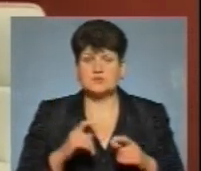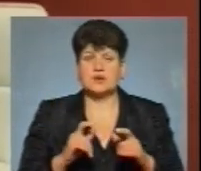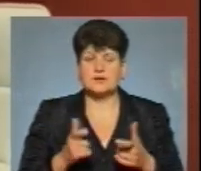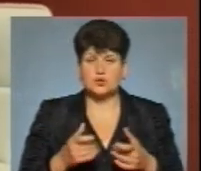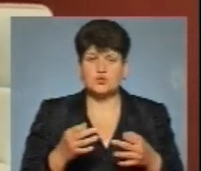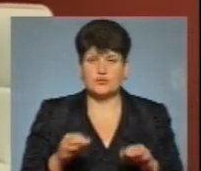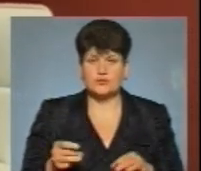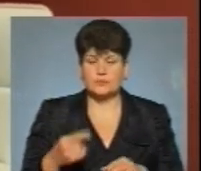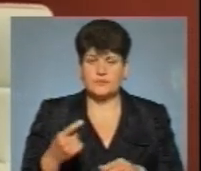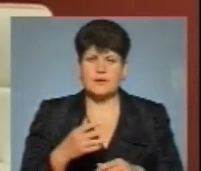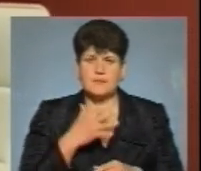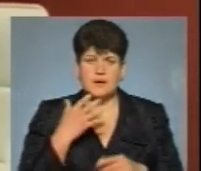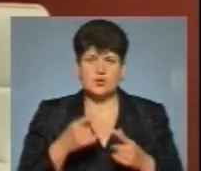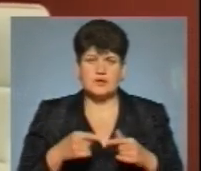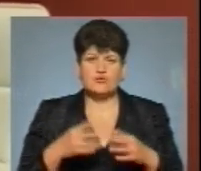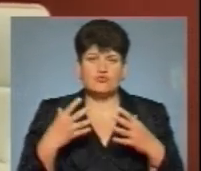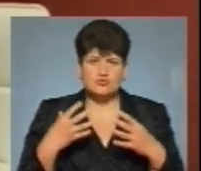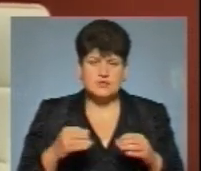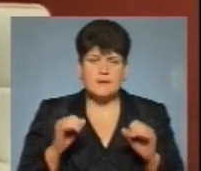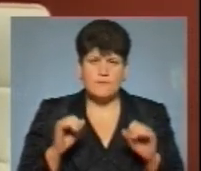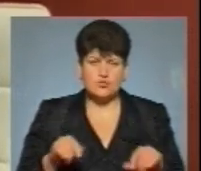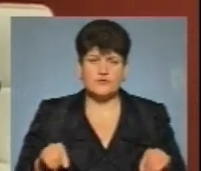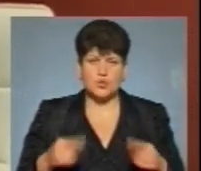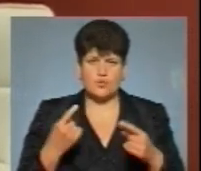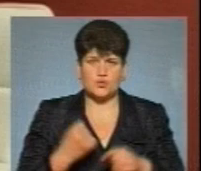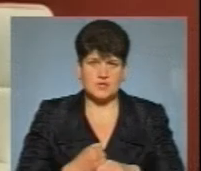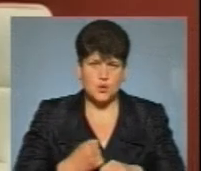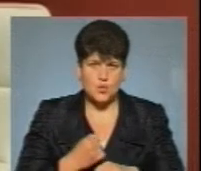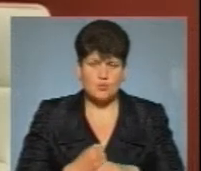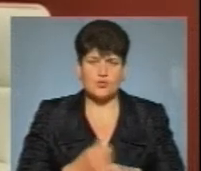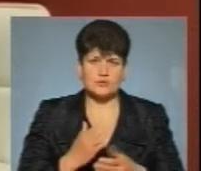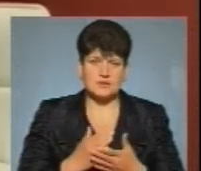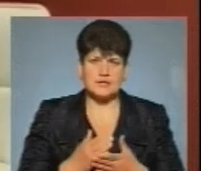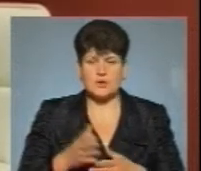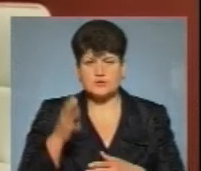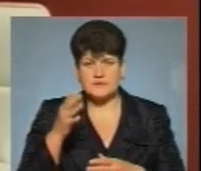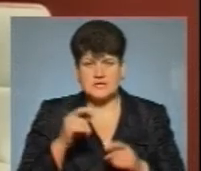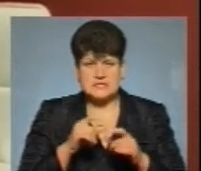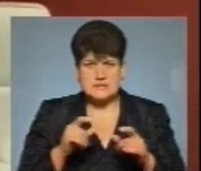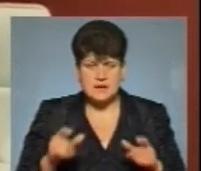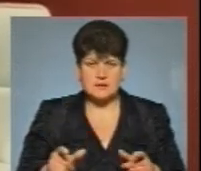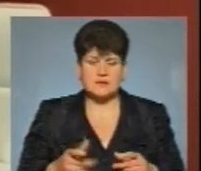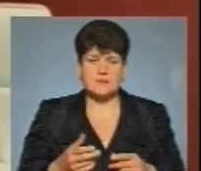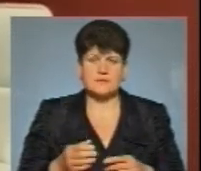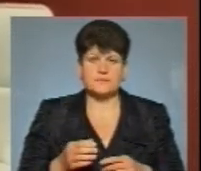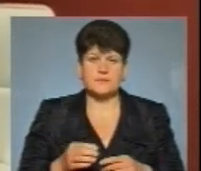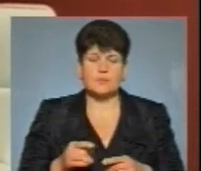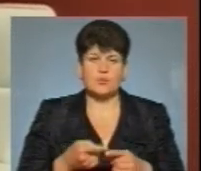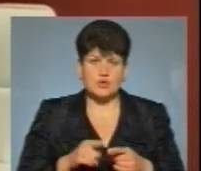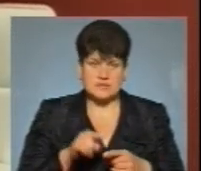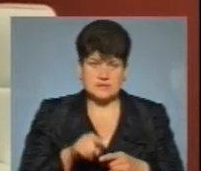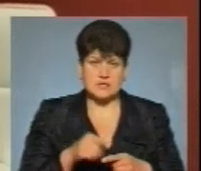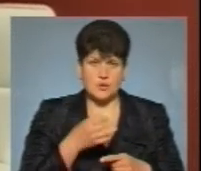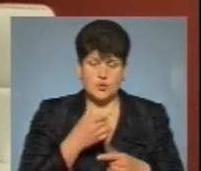Зокрема, багато галузей вже можуть відновлювати роботу, йдеться і про деякі освітні заклади, зокрема, про це оголошено